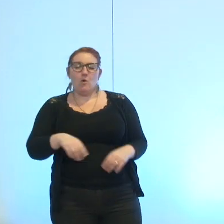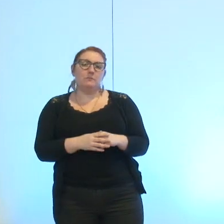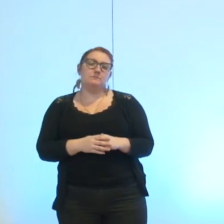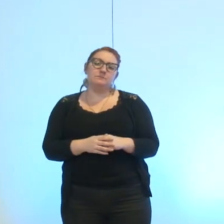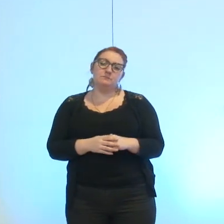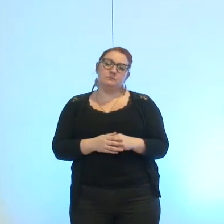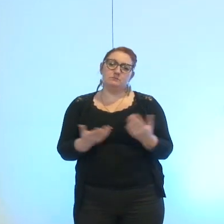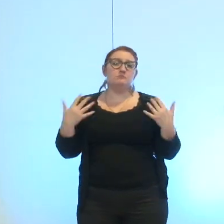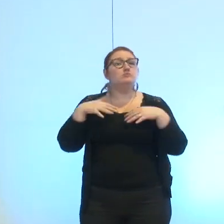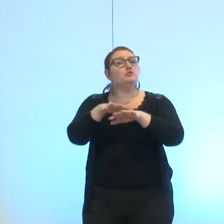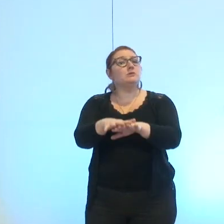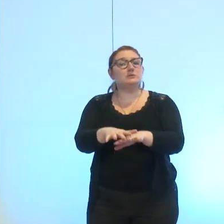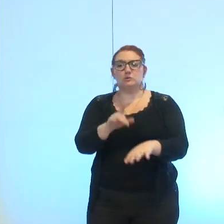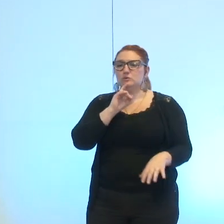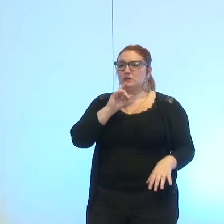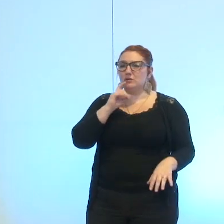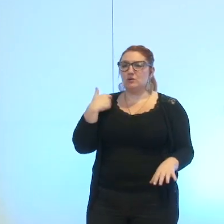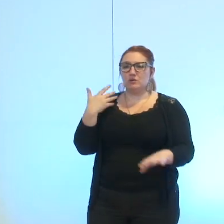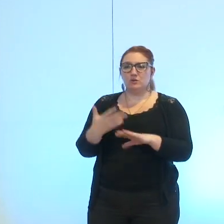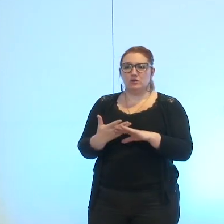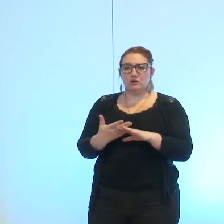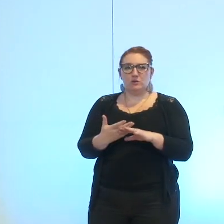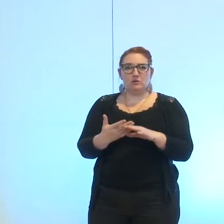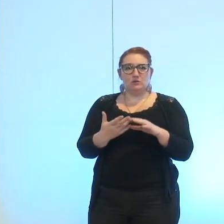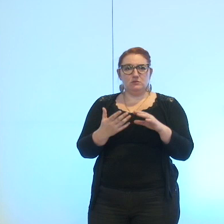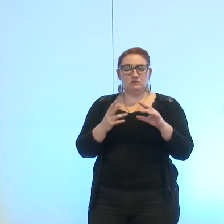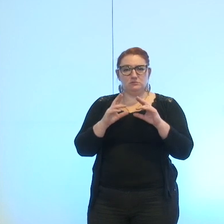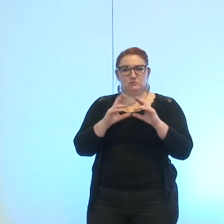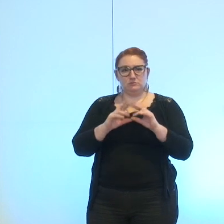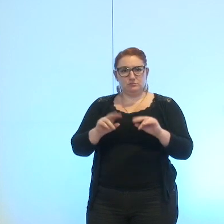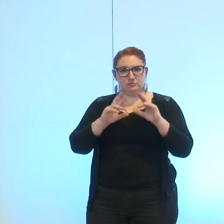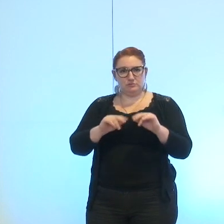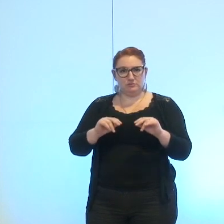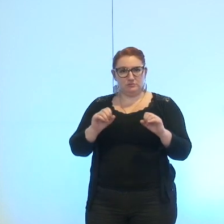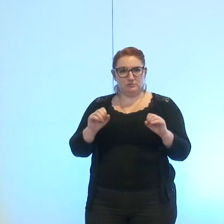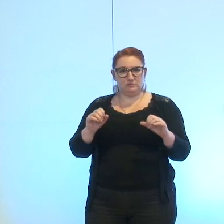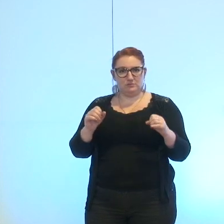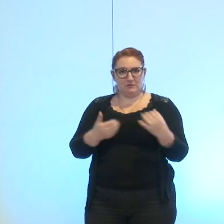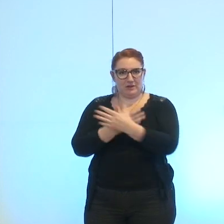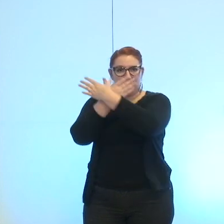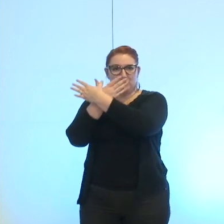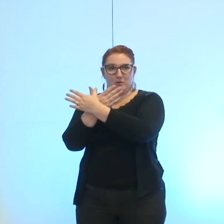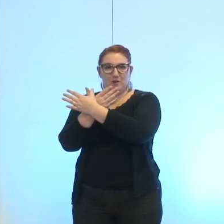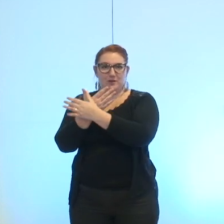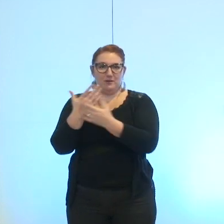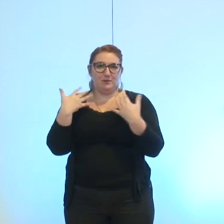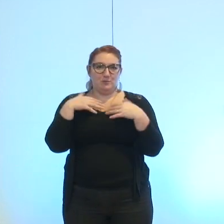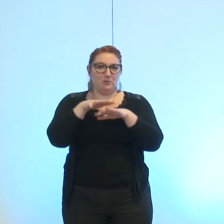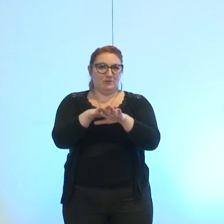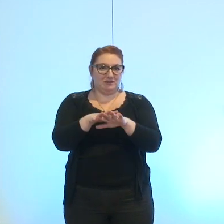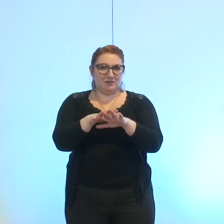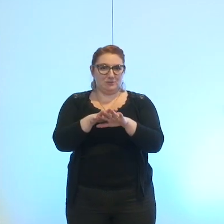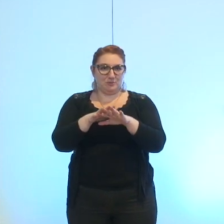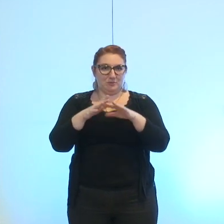mutualisation nous l'avons fait tout la l'heure dans le cadre de l'exposé avec la métropole la mutualisation elle doit être réfléchie